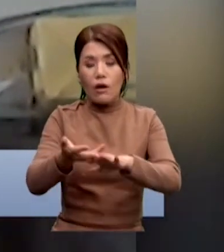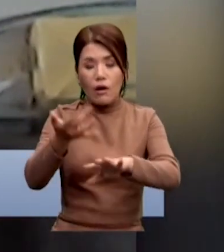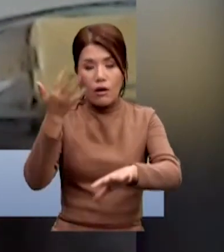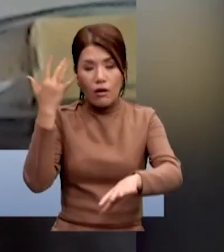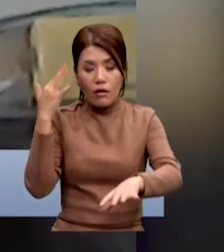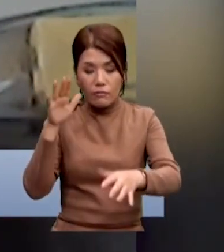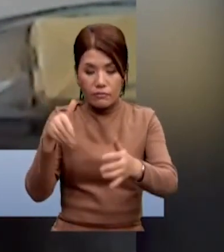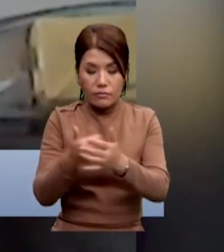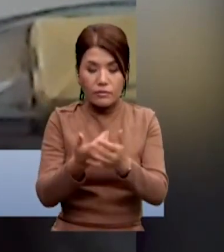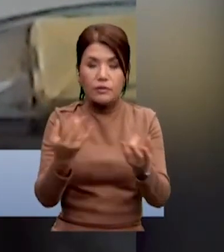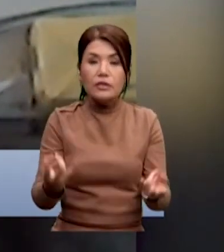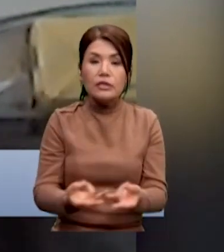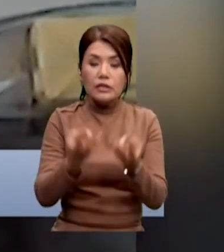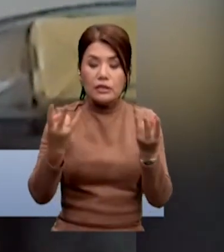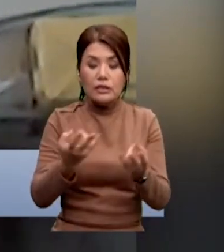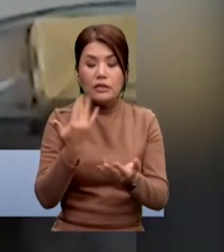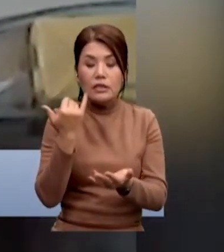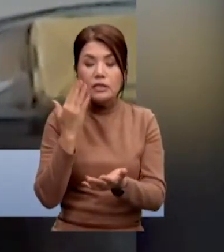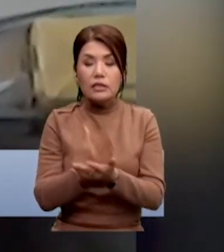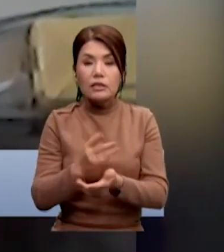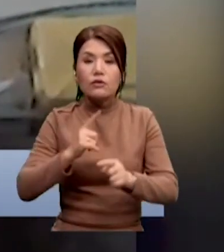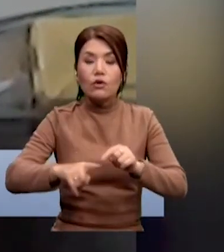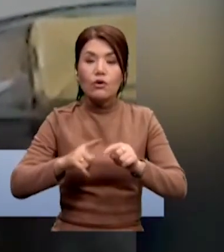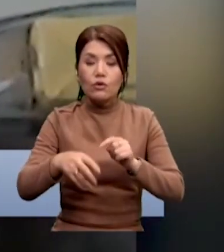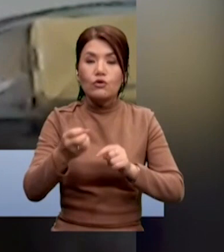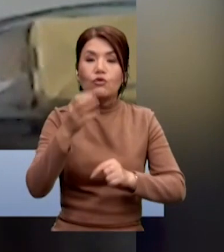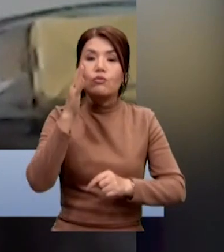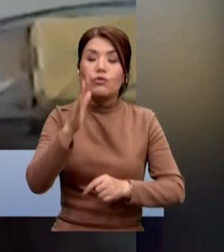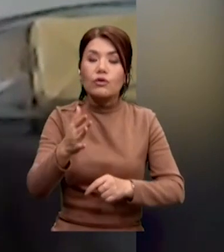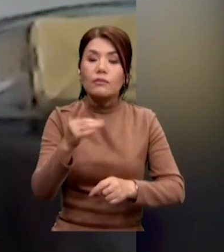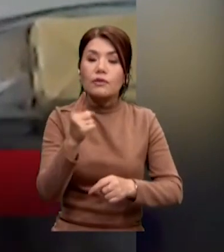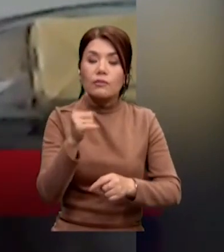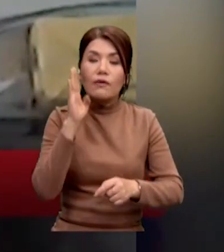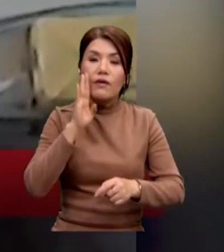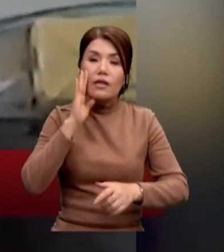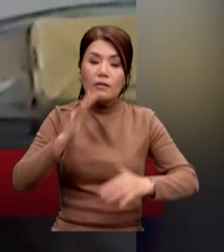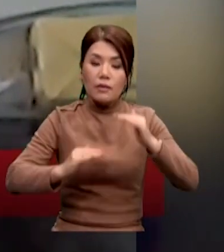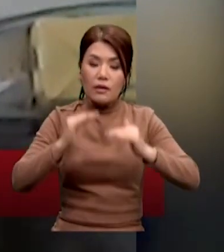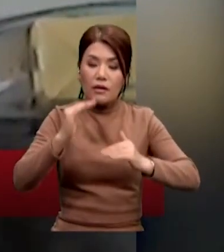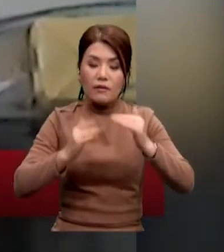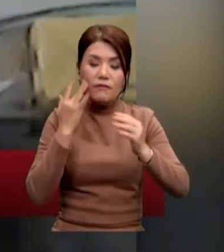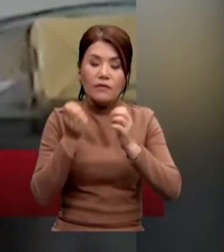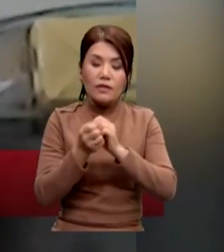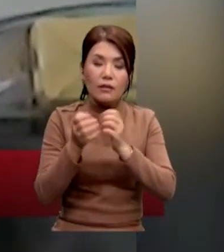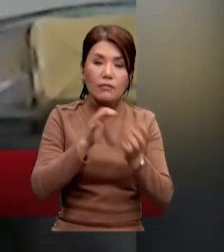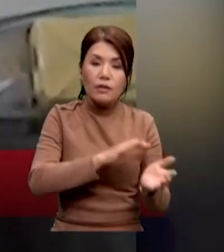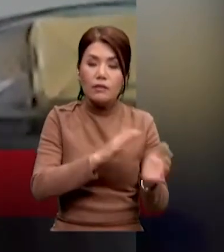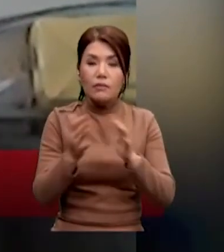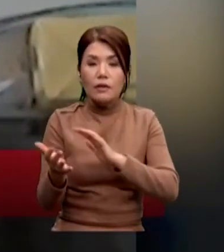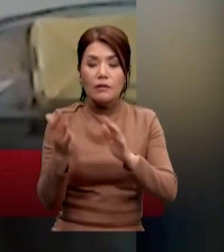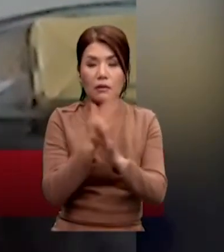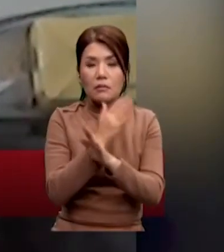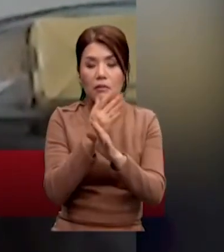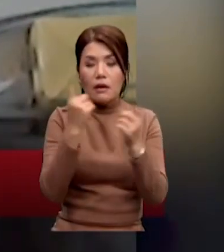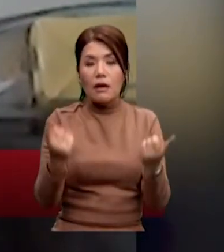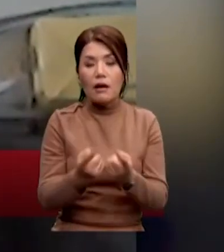пайда болды. Бұрын болды, қазір бар. Демек, алдағы уақытта да болады. Өйткен ондағы су деңгейіні ғасыр сайын өзгеріп тұратыны табиғи құбылыс. Десе де оны